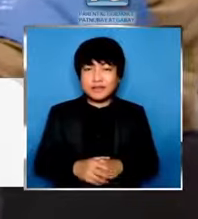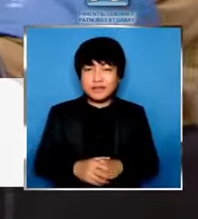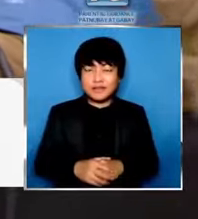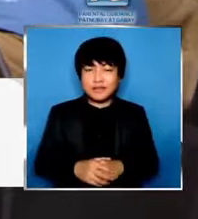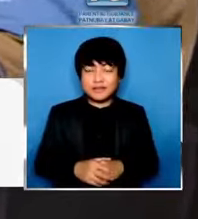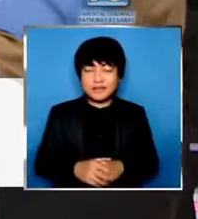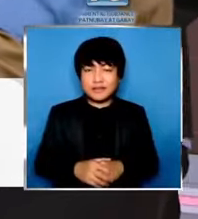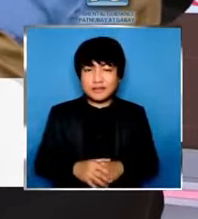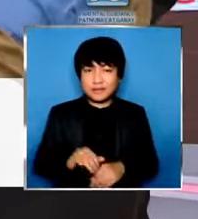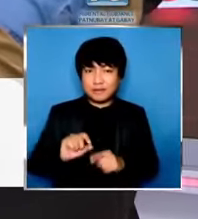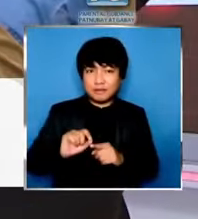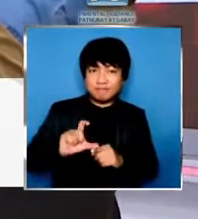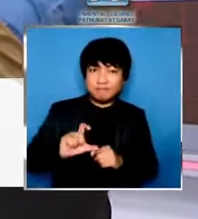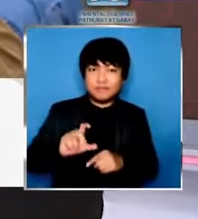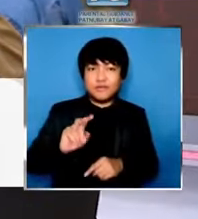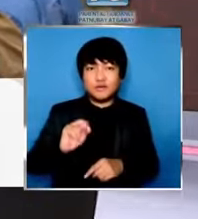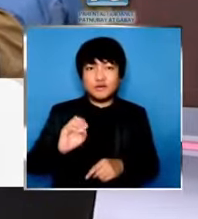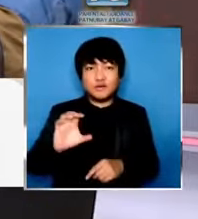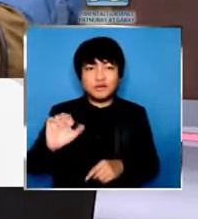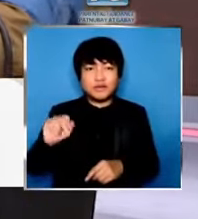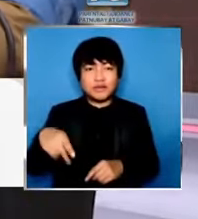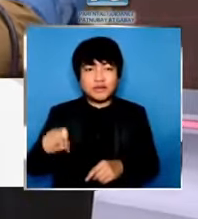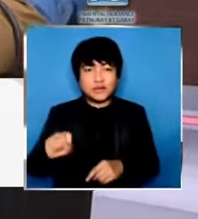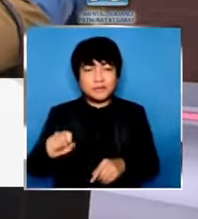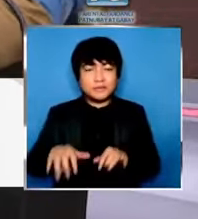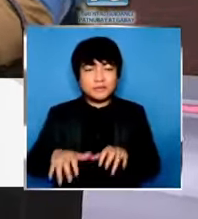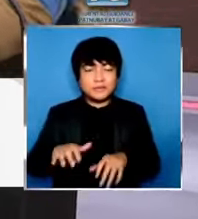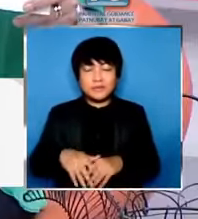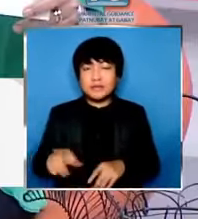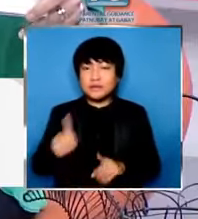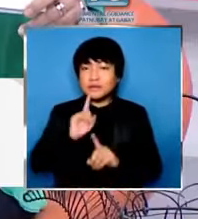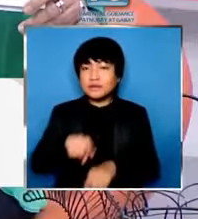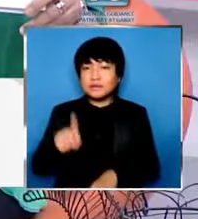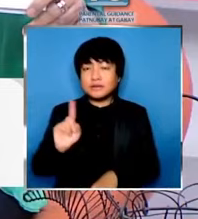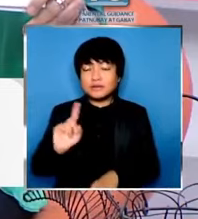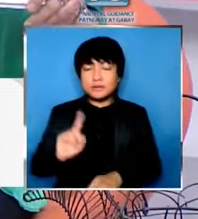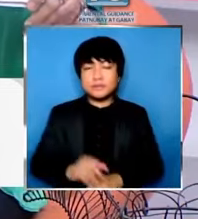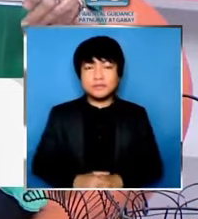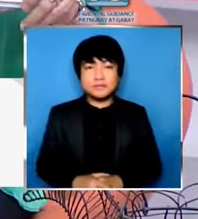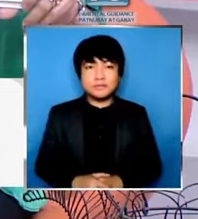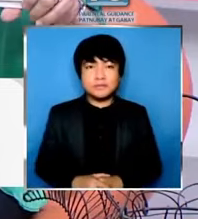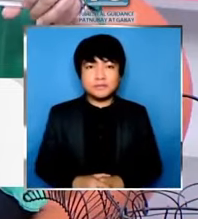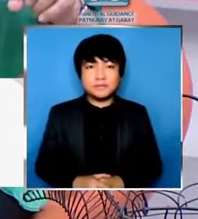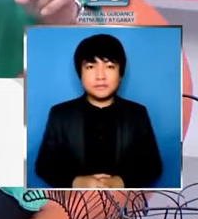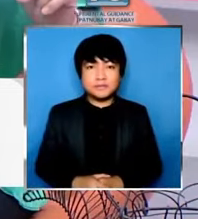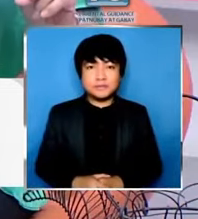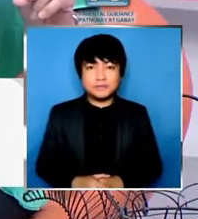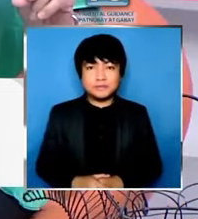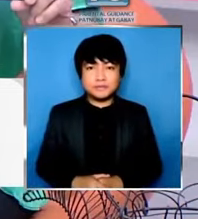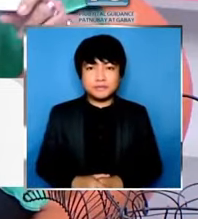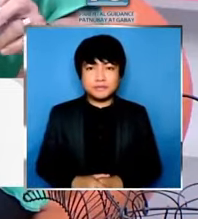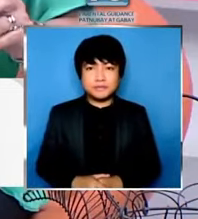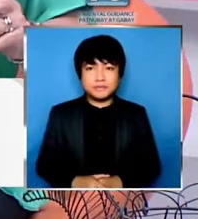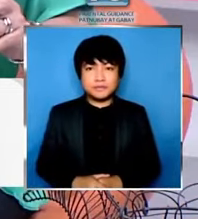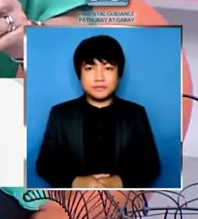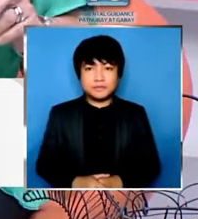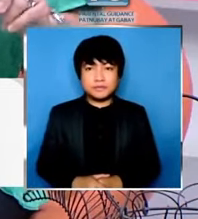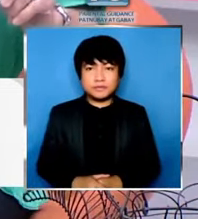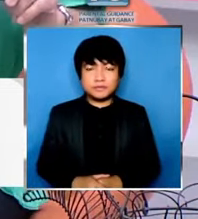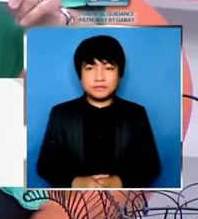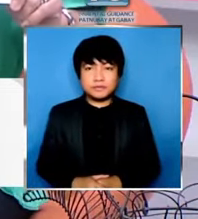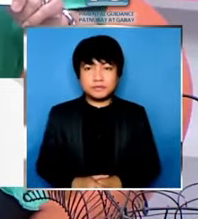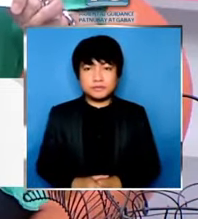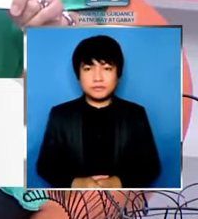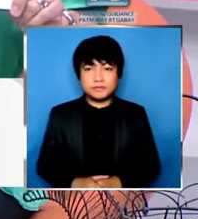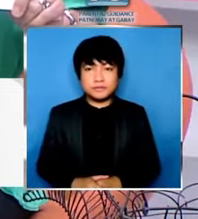Ganon? Ewan ko kung tama ako. Ang tamang sagot ay... Yan. Ano sagot? No lie,